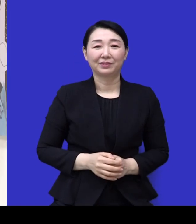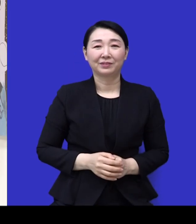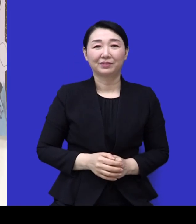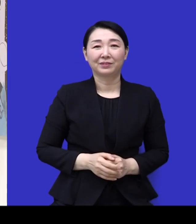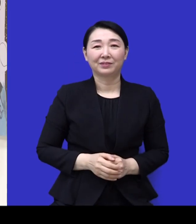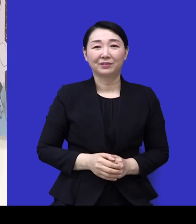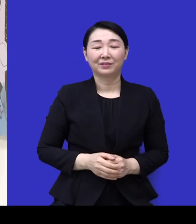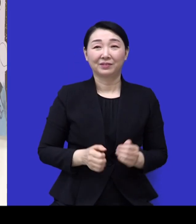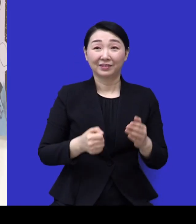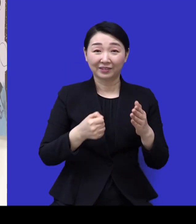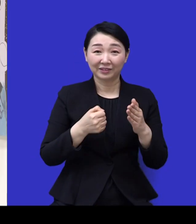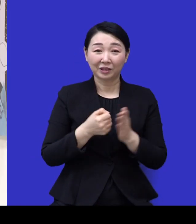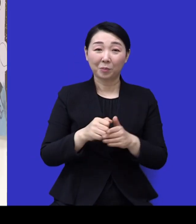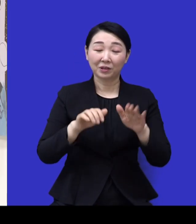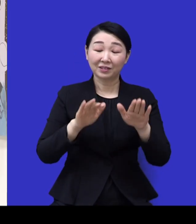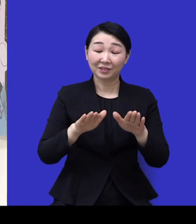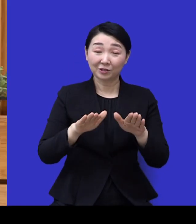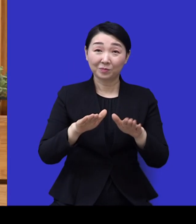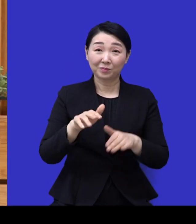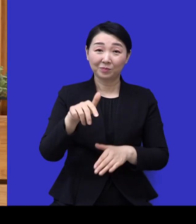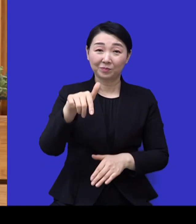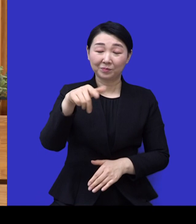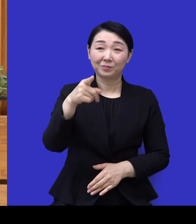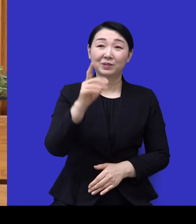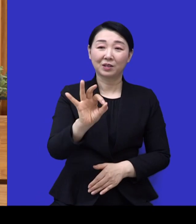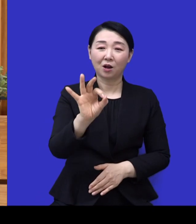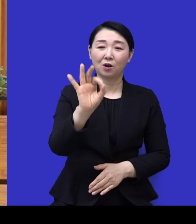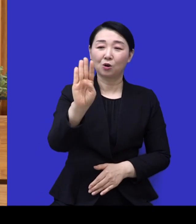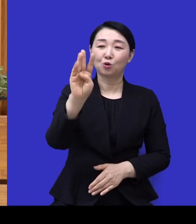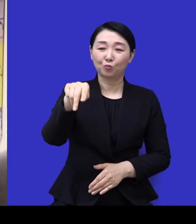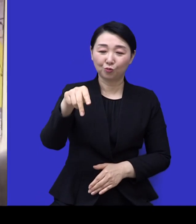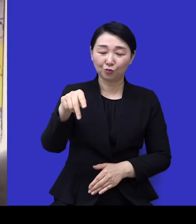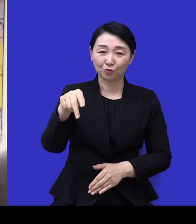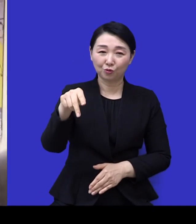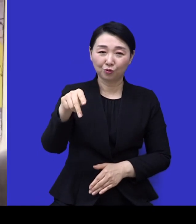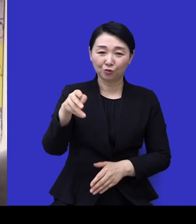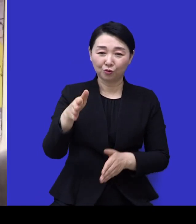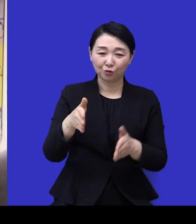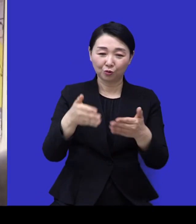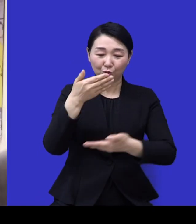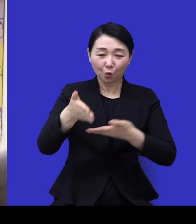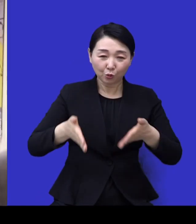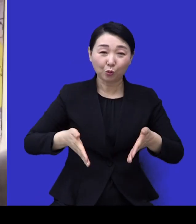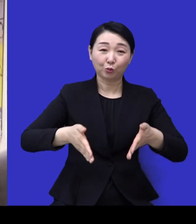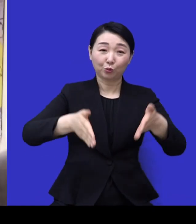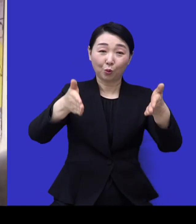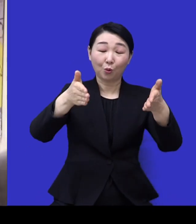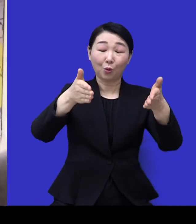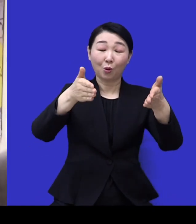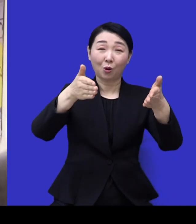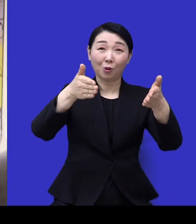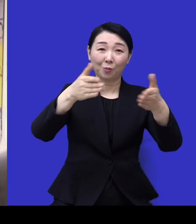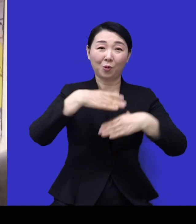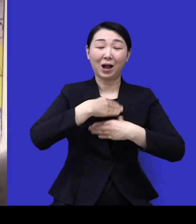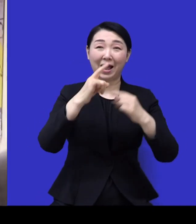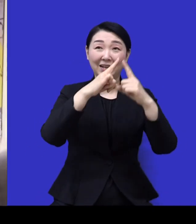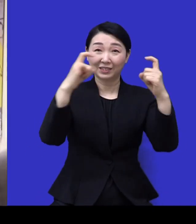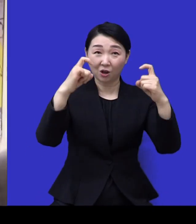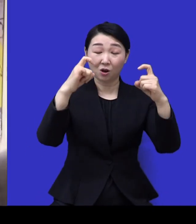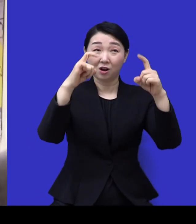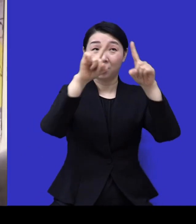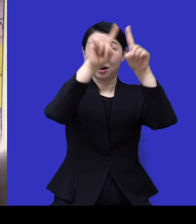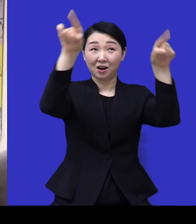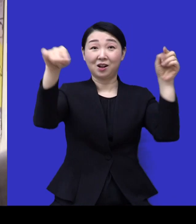그 경부고속도로 안성 분기점에요. 나중에 한번 보세요. 보시면 큰 광고판에